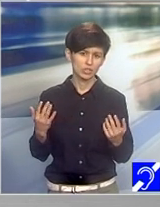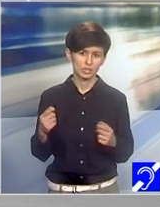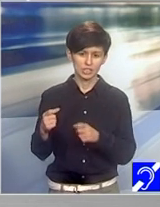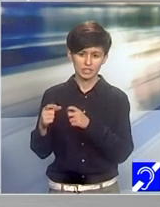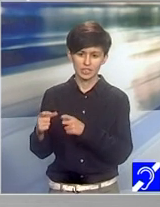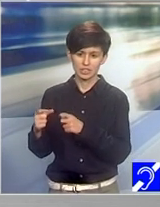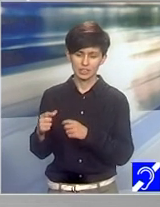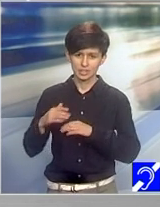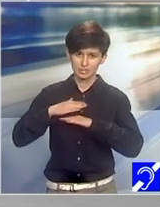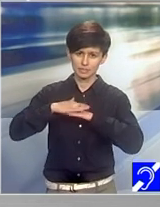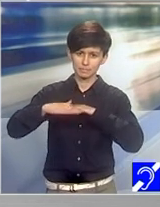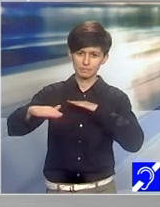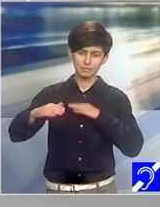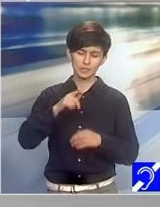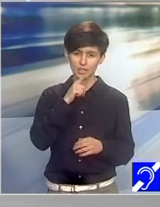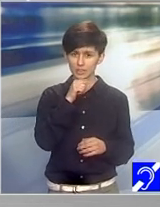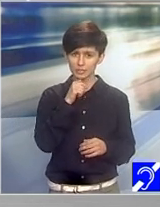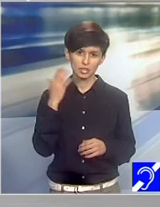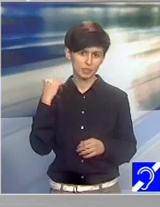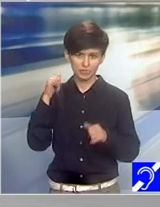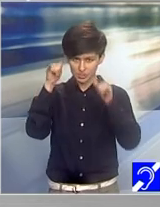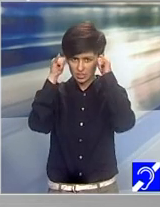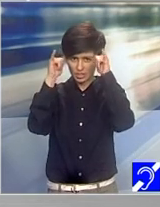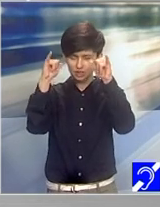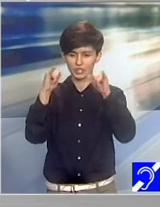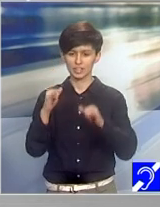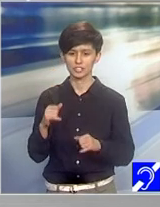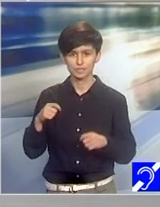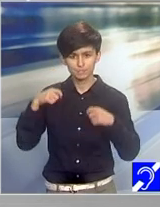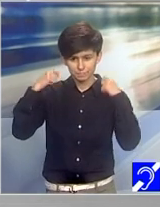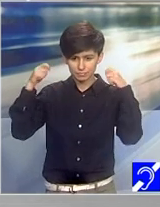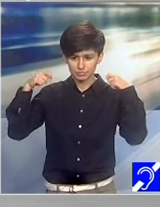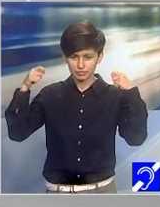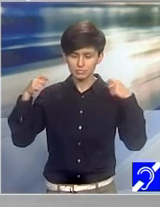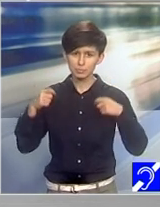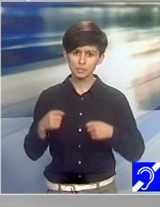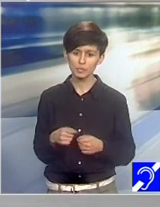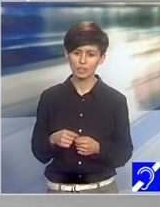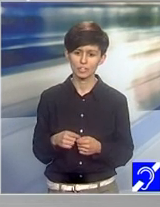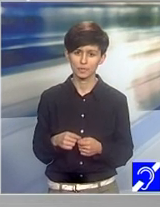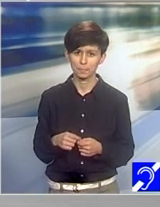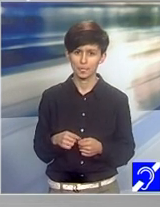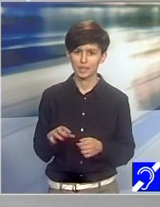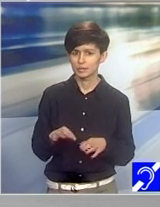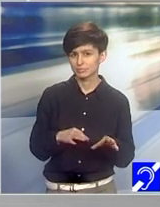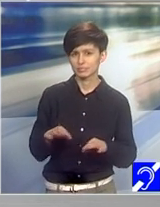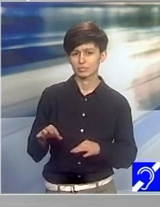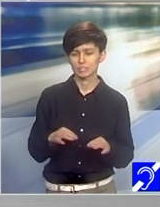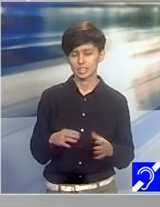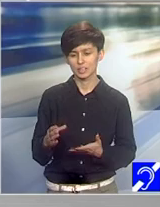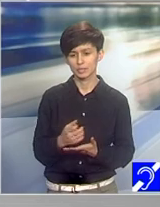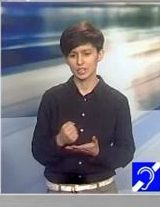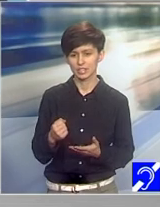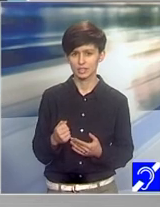la pășune, unde au mai fost vaci, au fost capre, oi, au mai cules niște frăguțe, când au floricele, chiar când a fost perioada